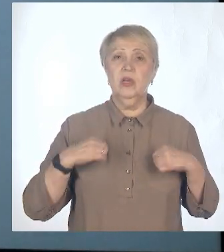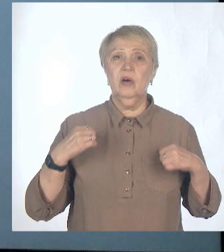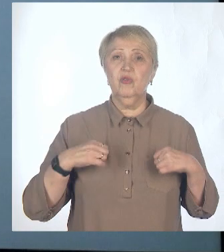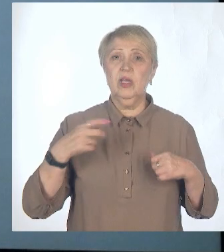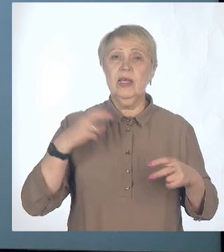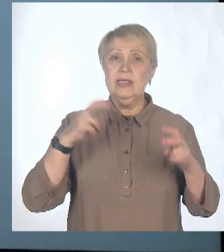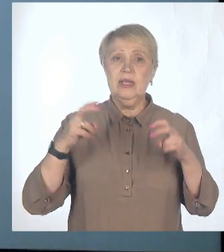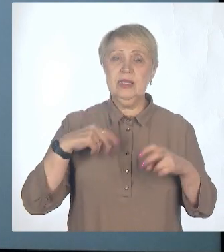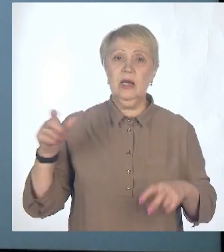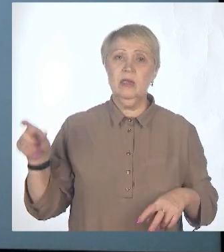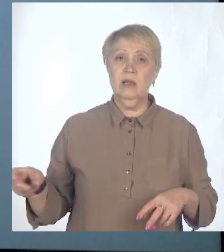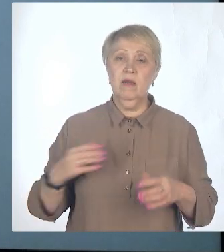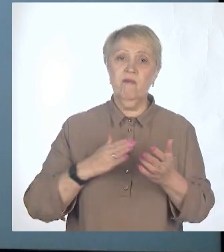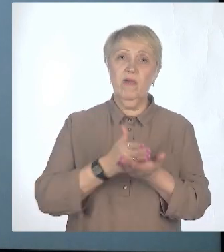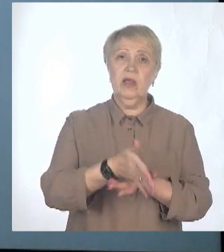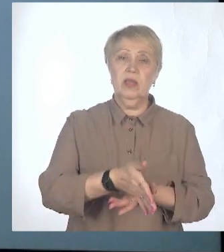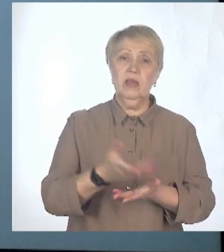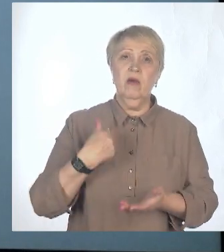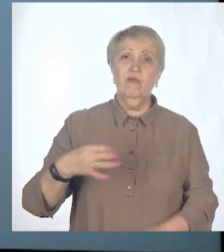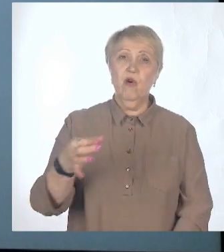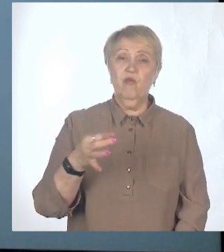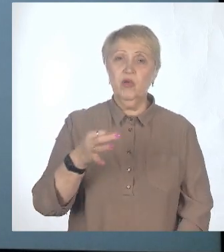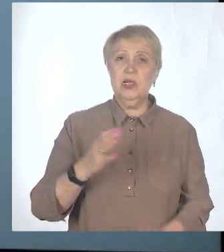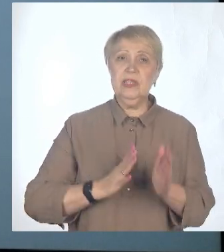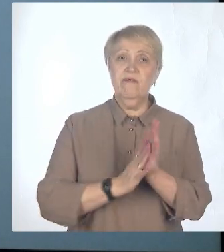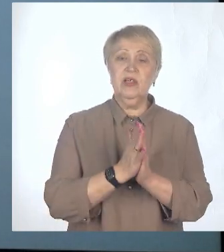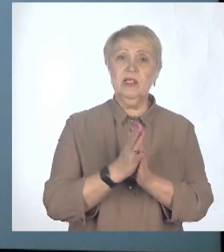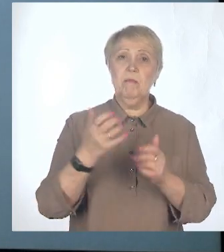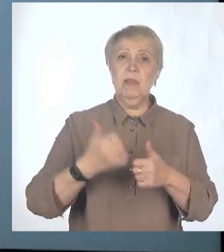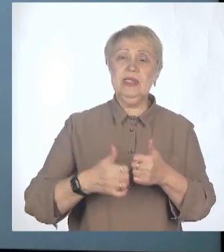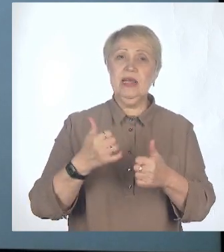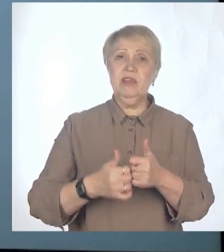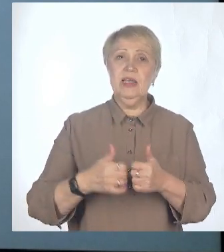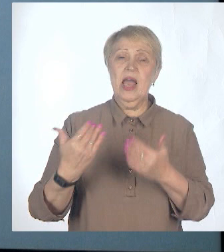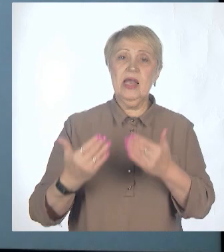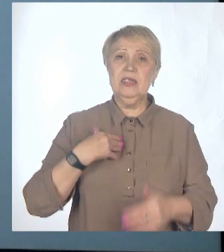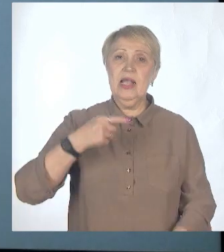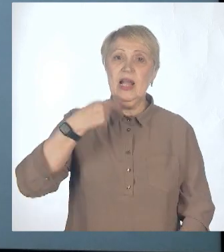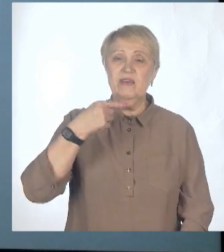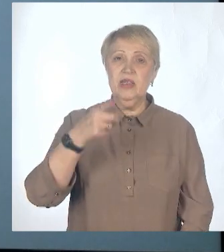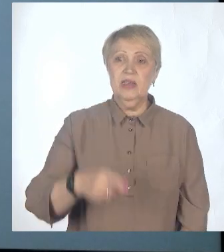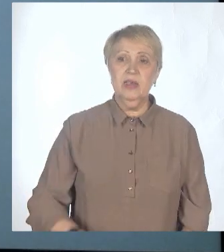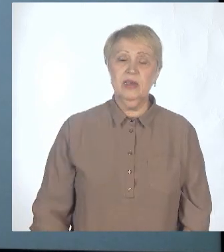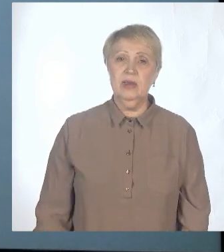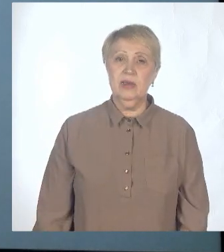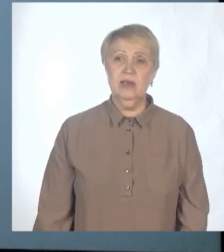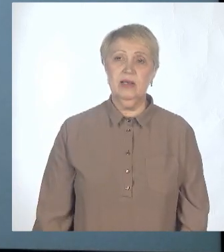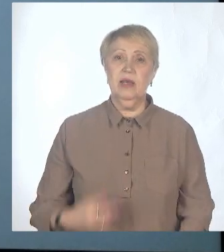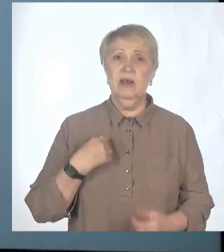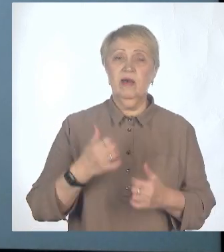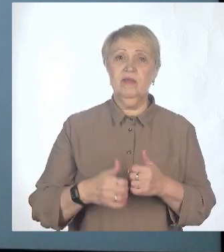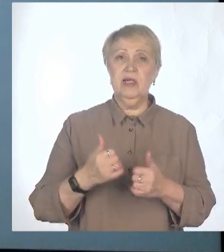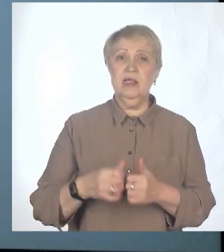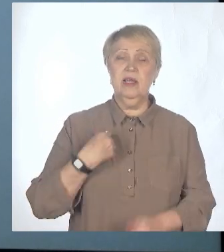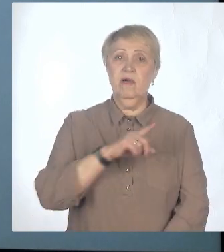соискателей в IT-отрасли как раз выросли по сравнению, если говорить все. В средней по больнице в